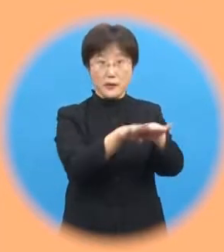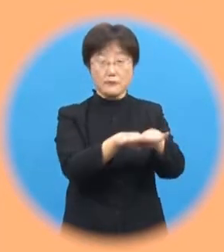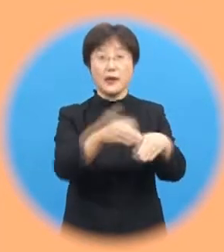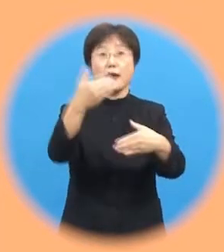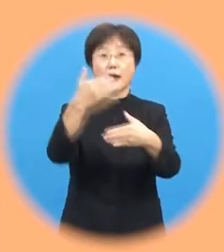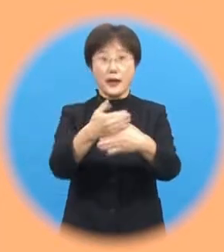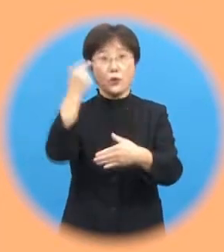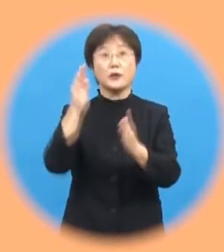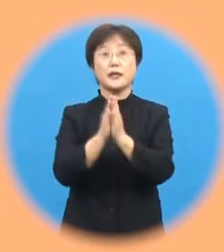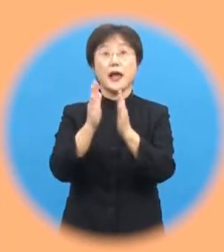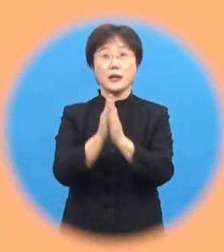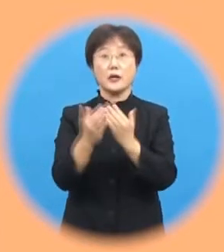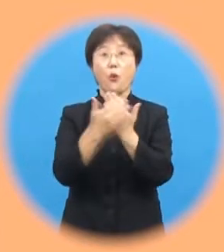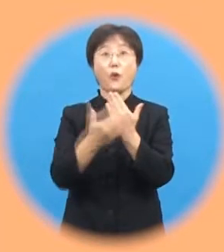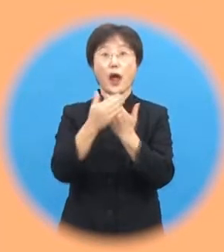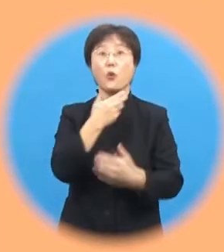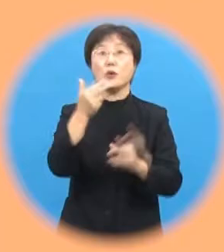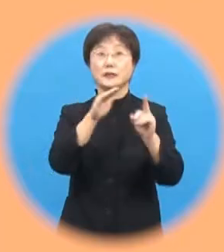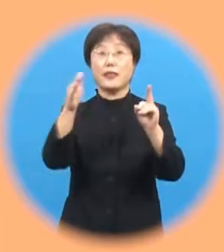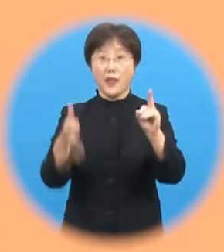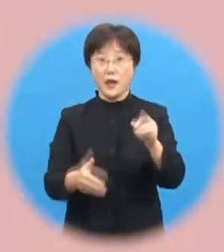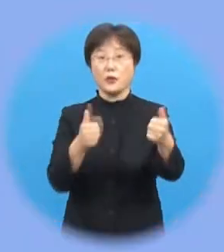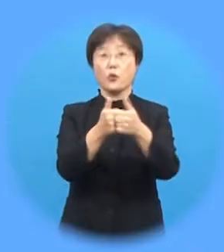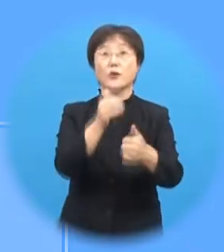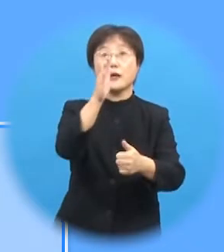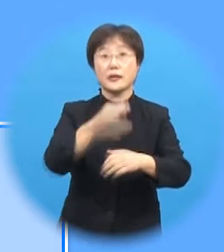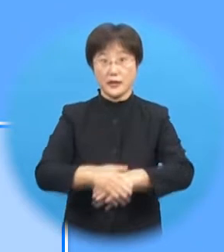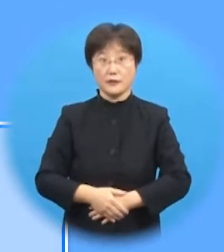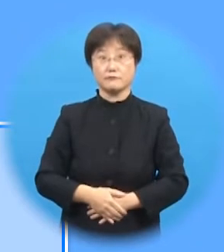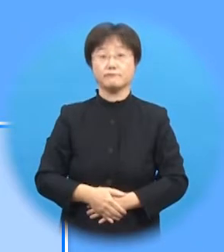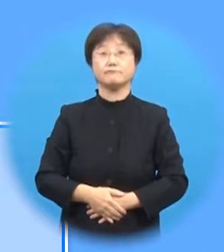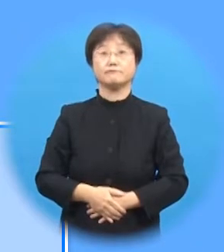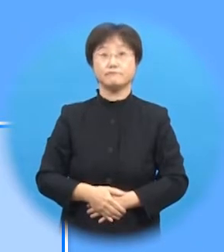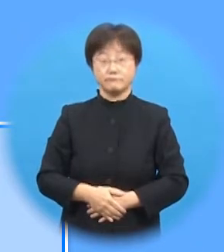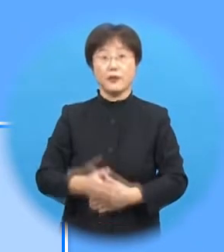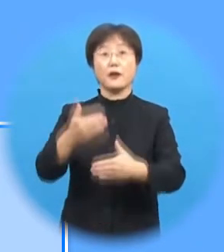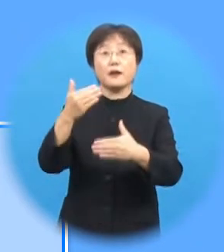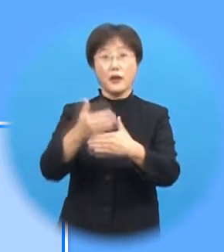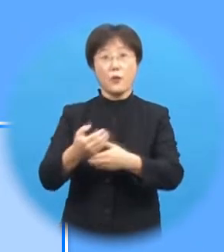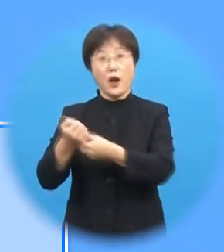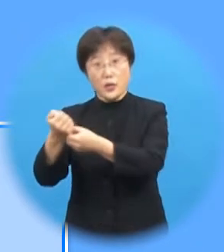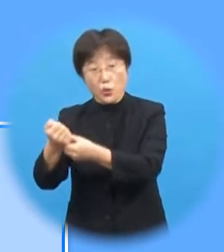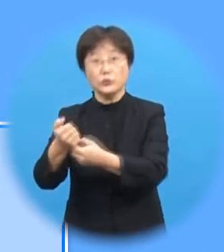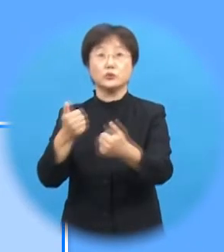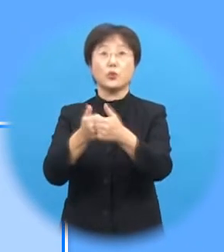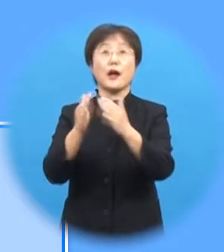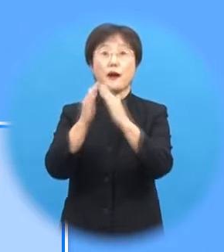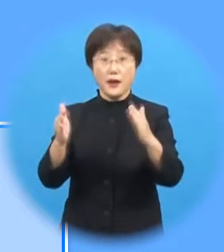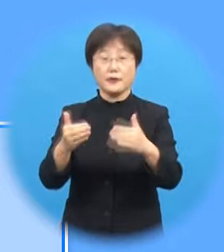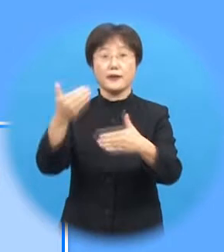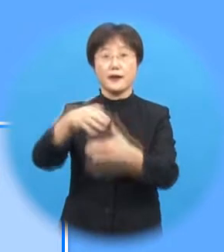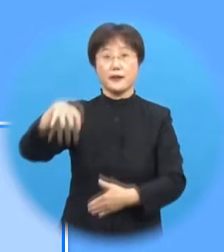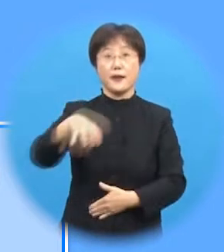の精神保健福祉センターにご相談ください。また県では依存相談会を県